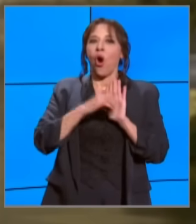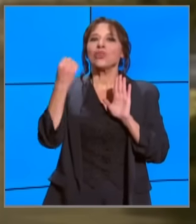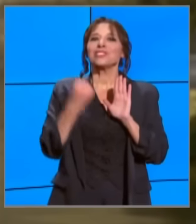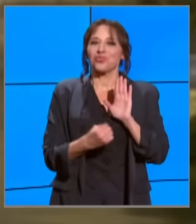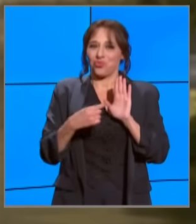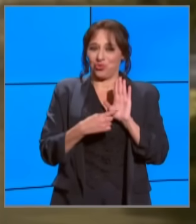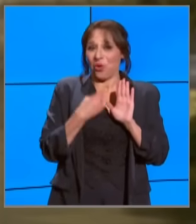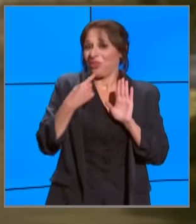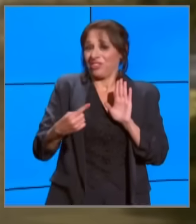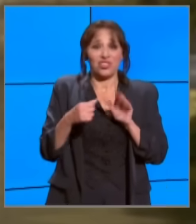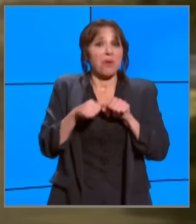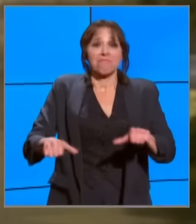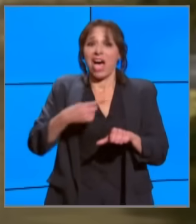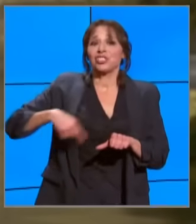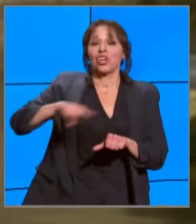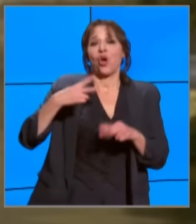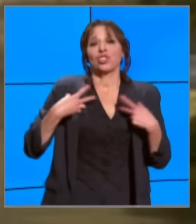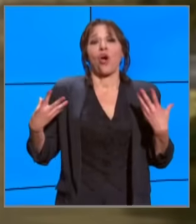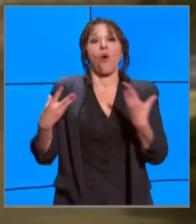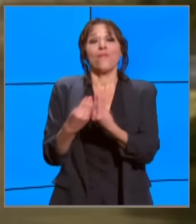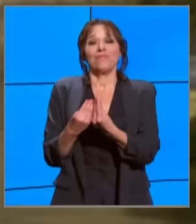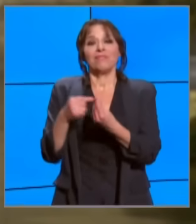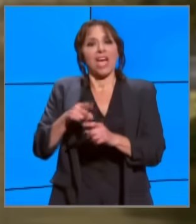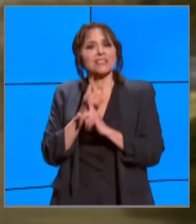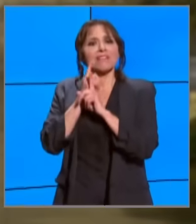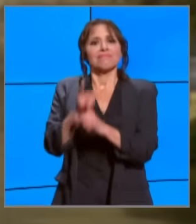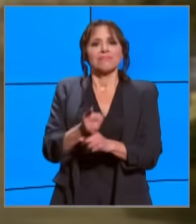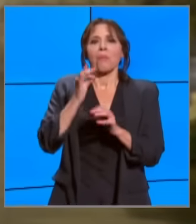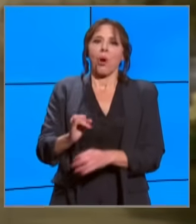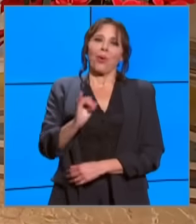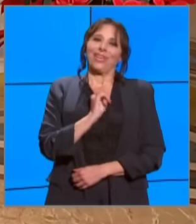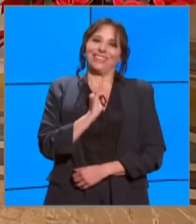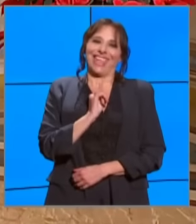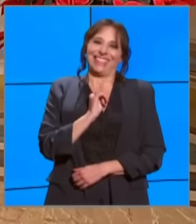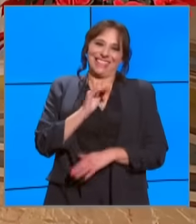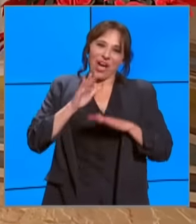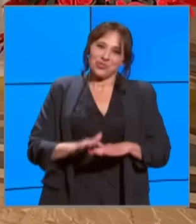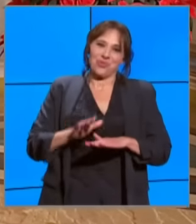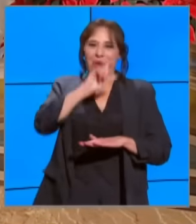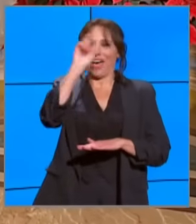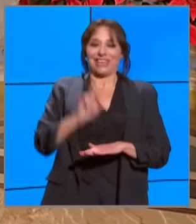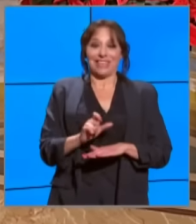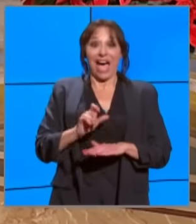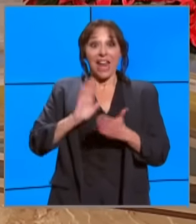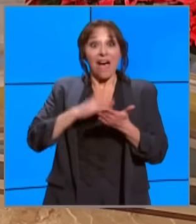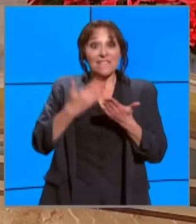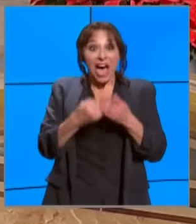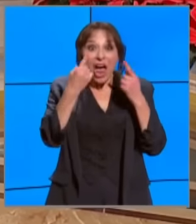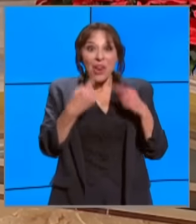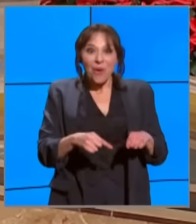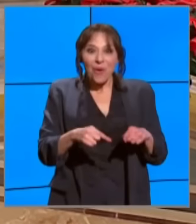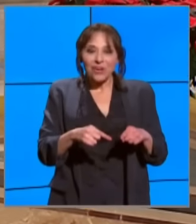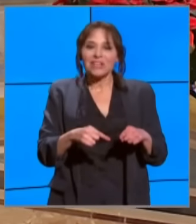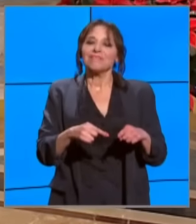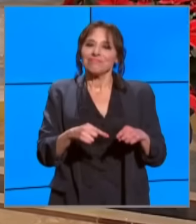convivenza e che appartengono alla identità stessa dell'Italia questi valori